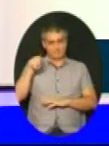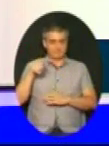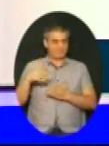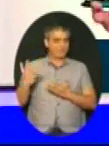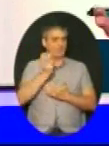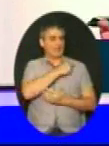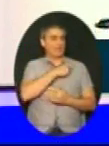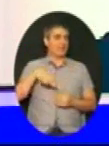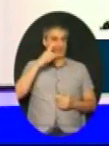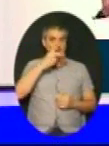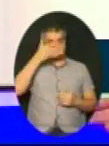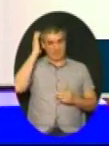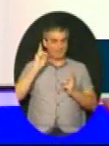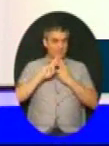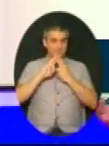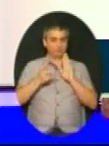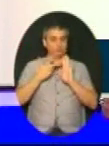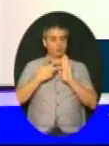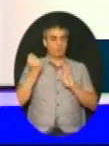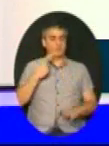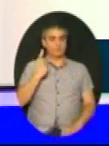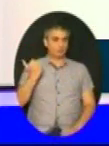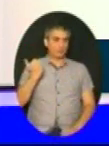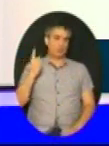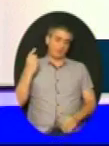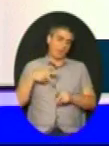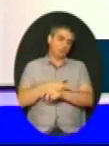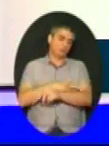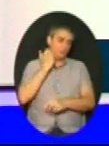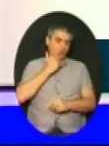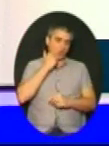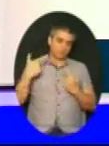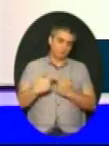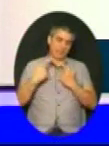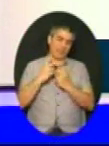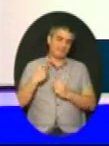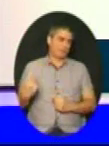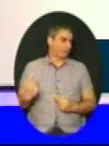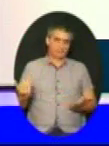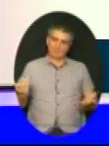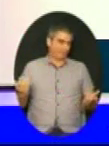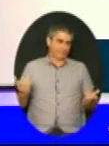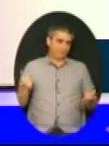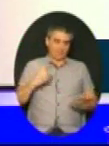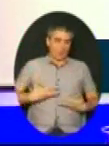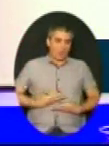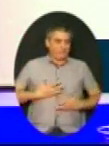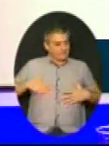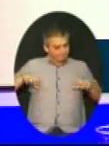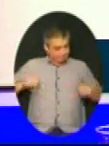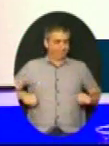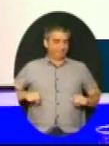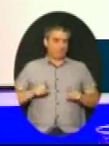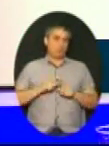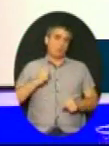אותם גנרלים שיאיר לפיד נפגש איתם 3 פעמים בשבוע, הם עסוקים כל היום בלריב עם עצמם. הם לא רעבים לשלטון כמו